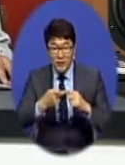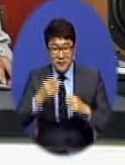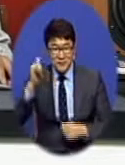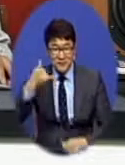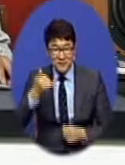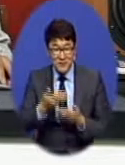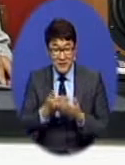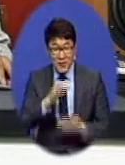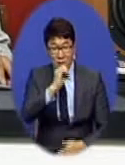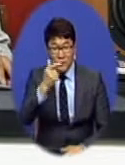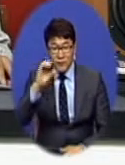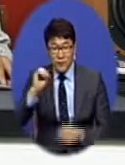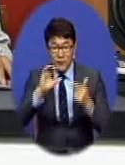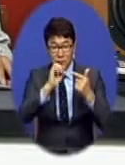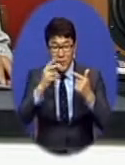참가자고요.